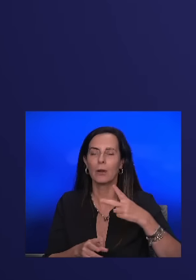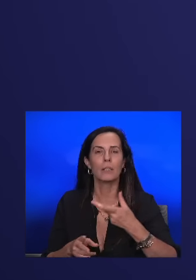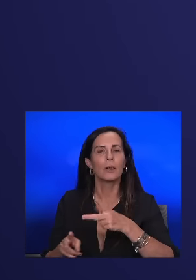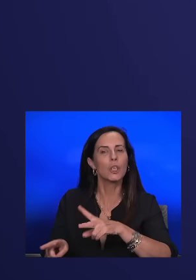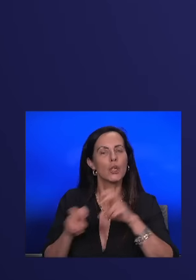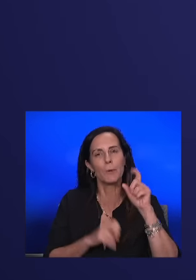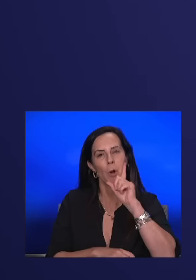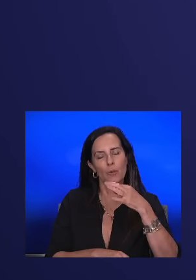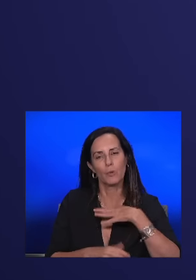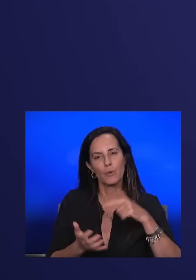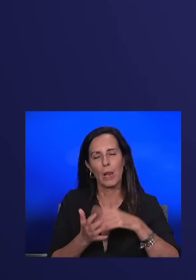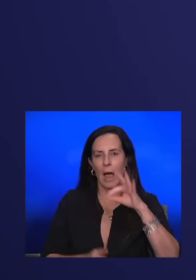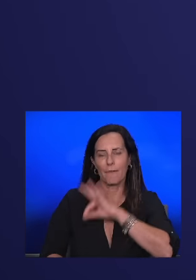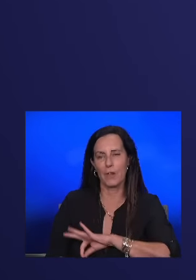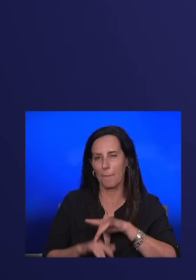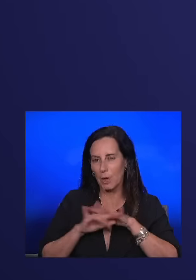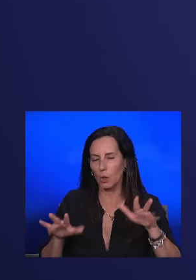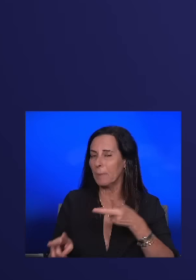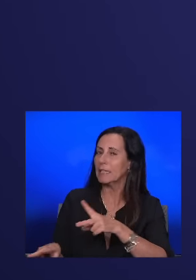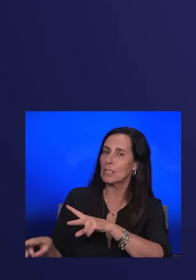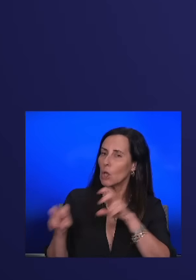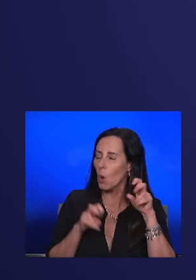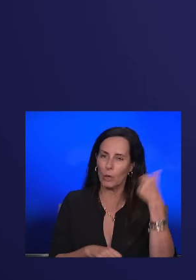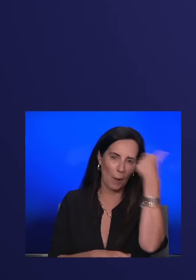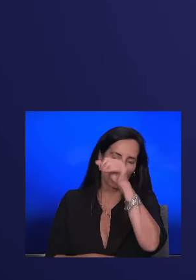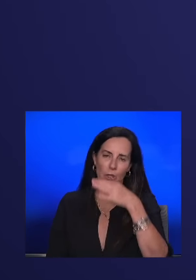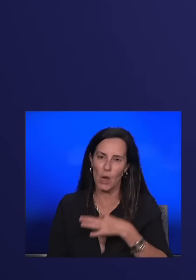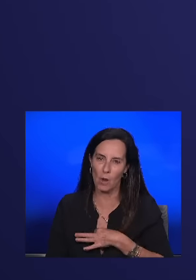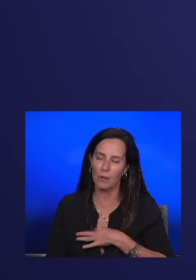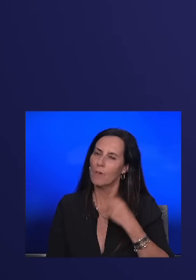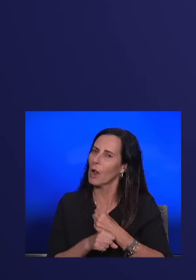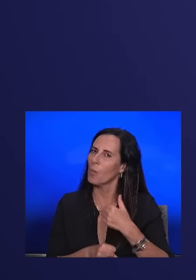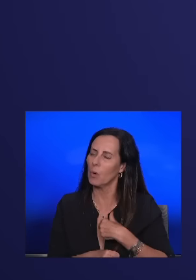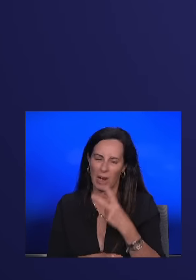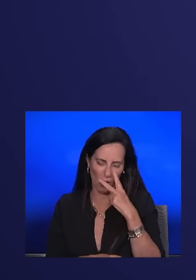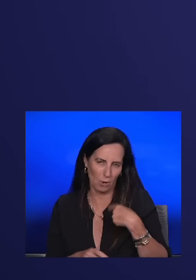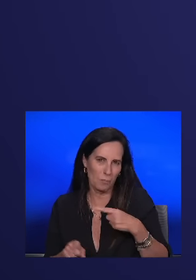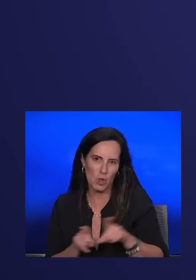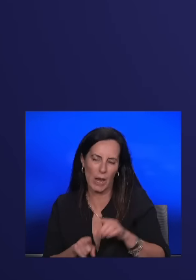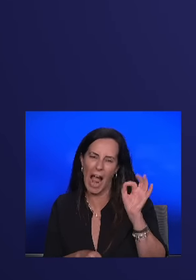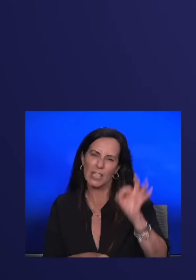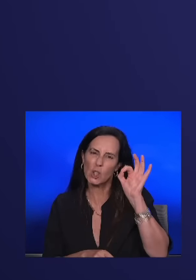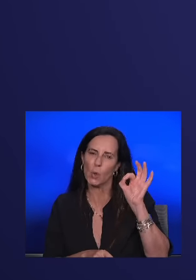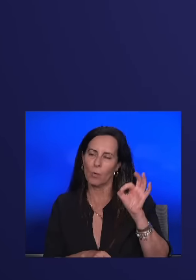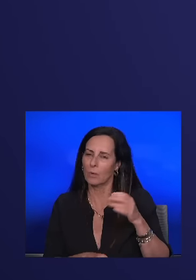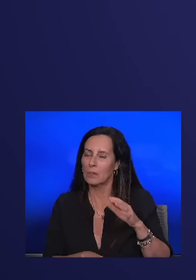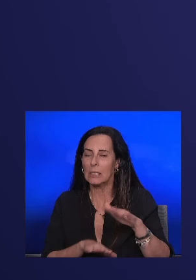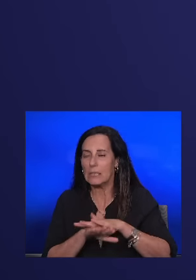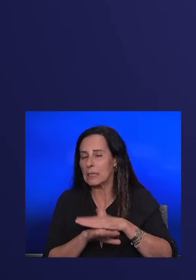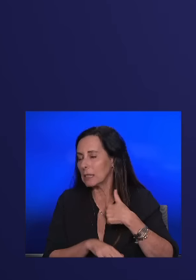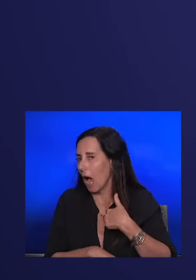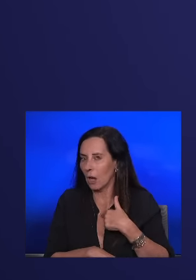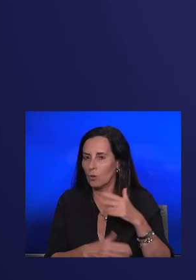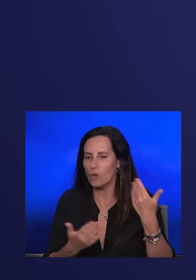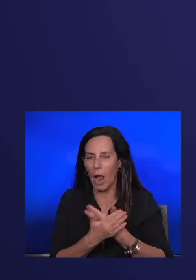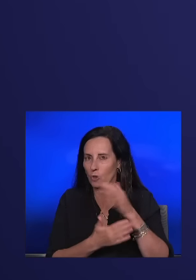בשמנו הטוב כדי לגרוף לעצמה רווחים. הם ניצלו בעורמה את המוניטין שלנו וגרמו לנו להיראות כמי שעקצו אחרים. צר לנו כי צוות החדשות של כאן